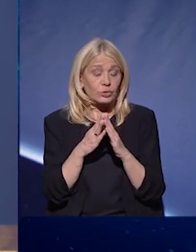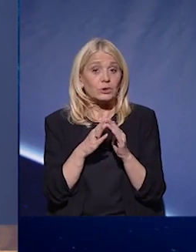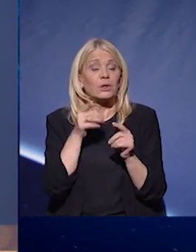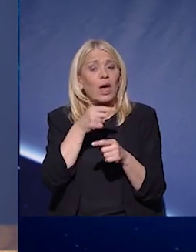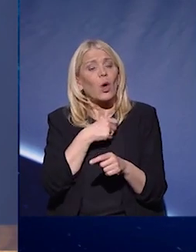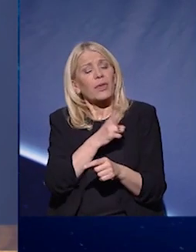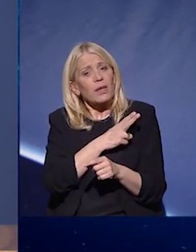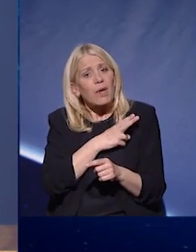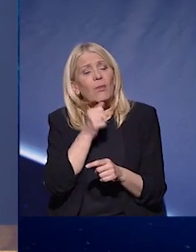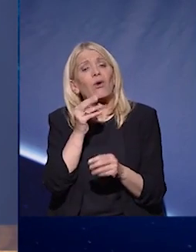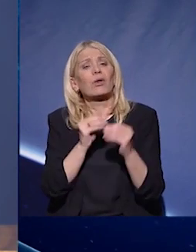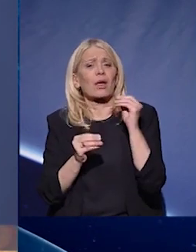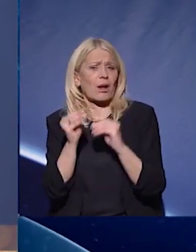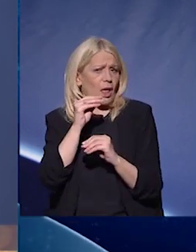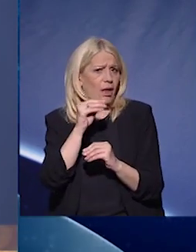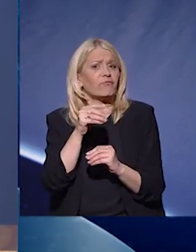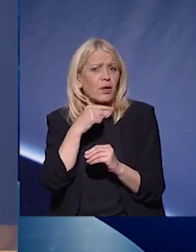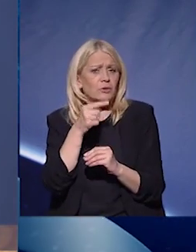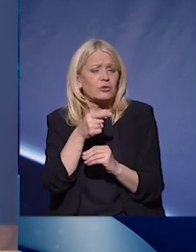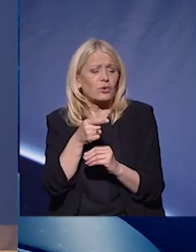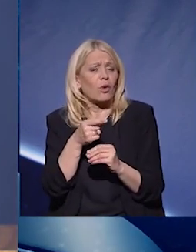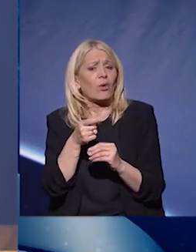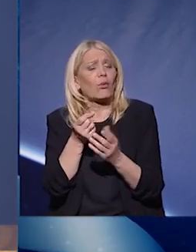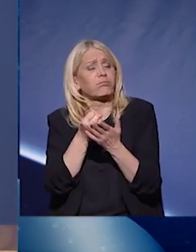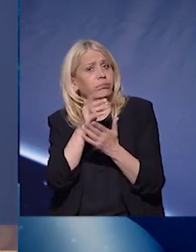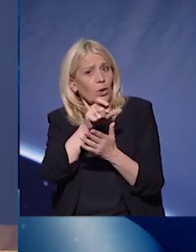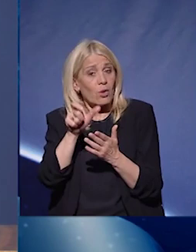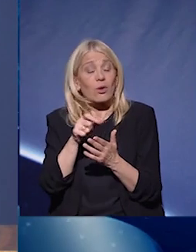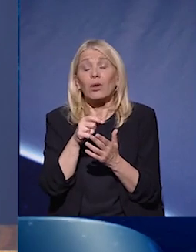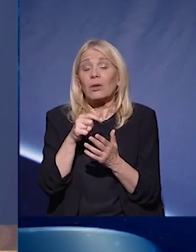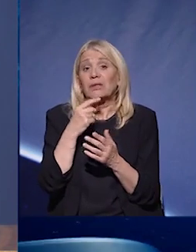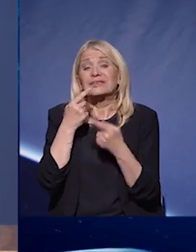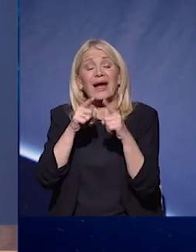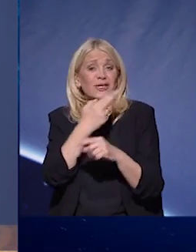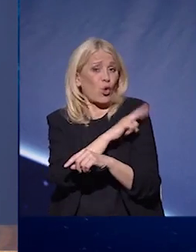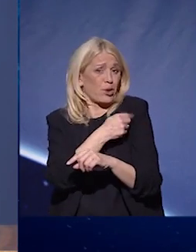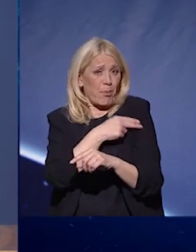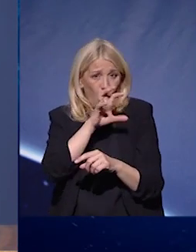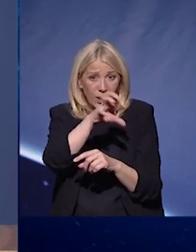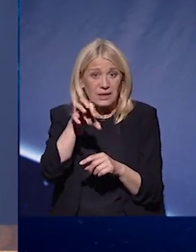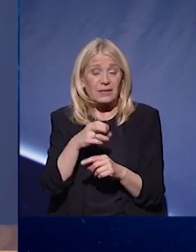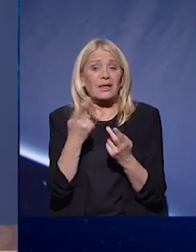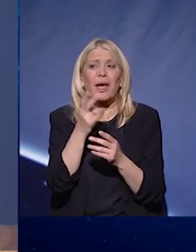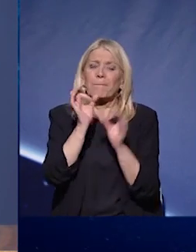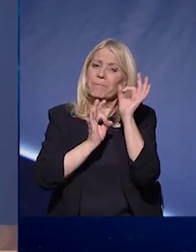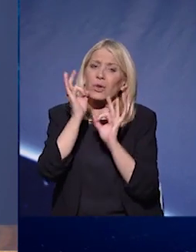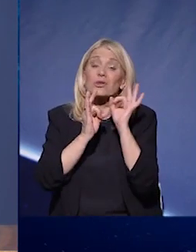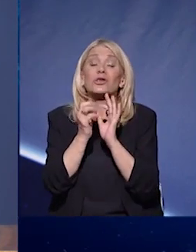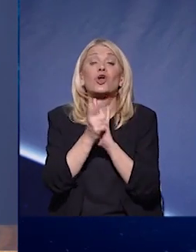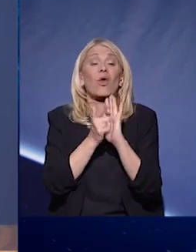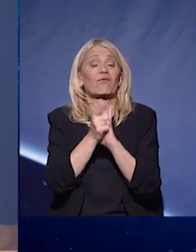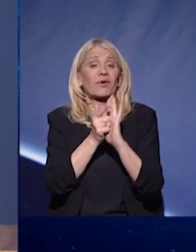tu imamo i najveću fluktuaciju, za razliku od bolničkih sredina gde je prosečno